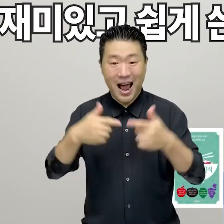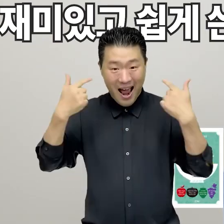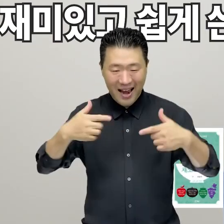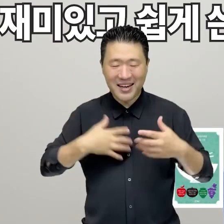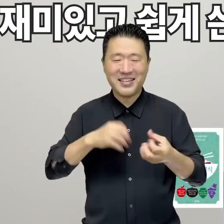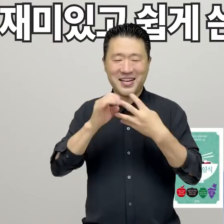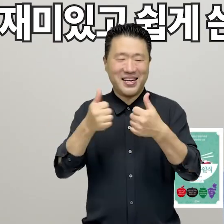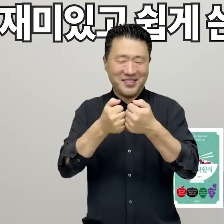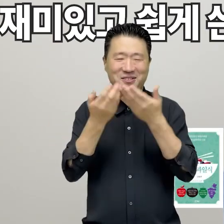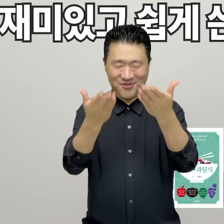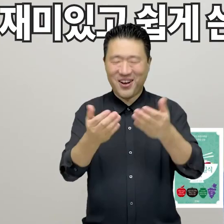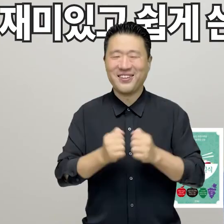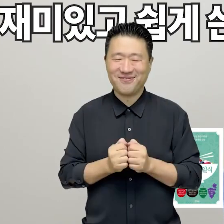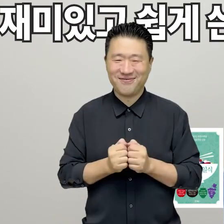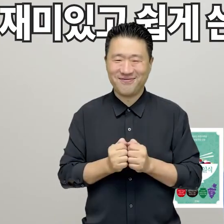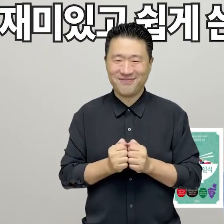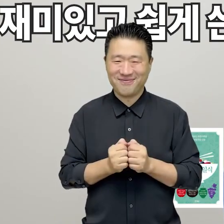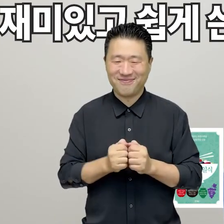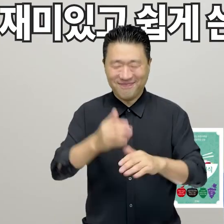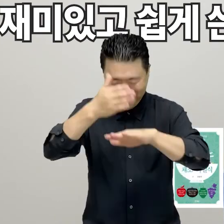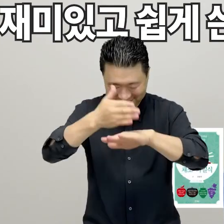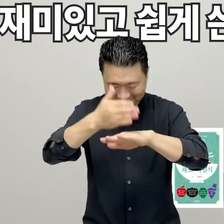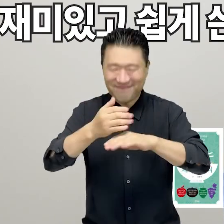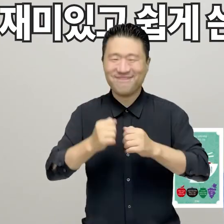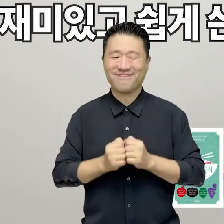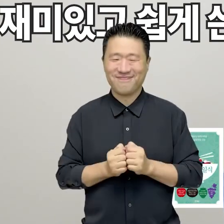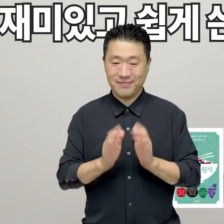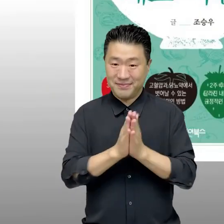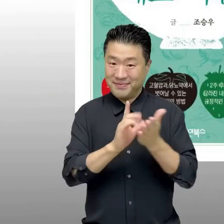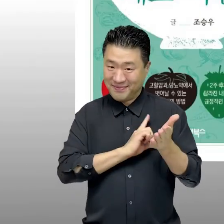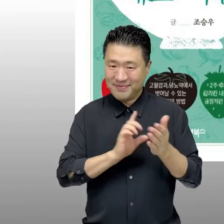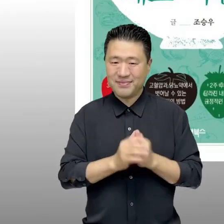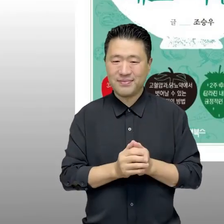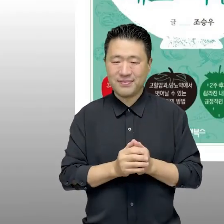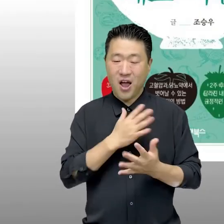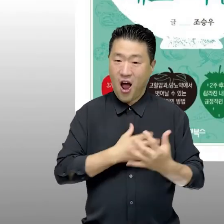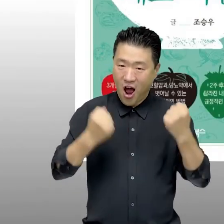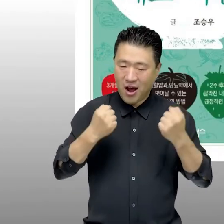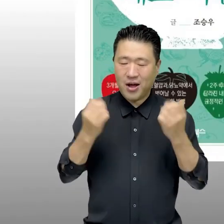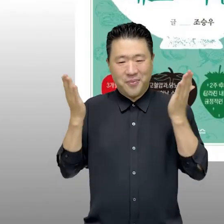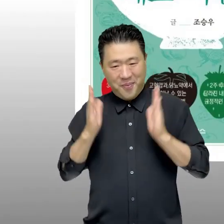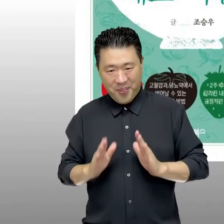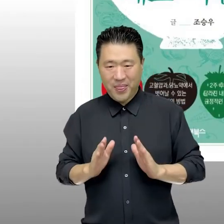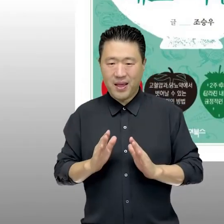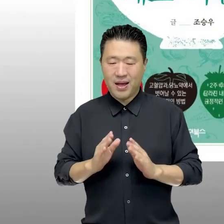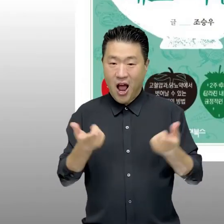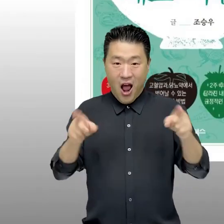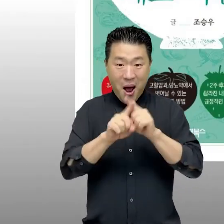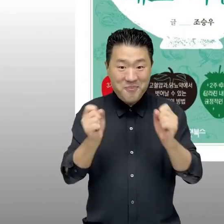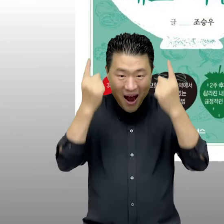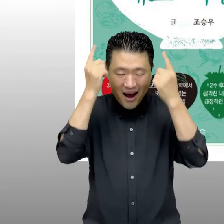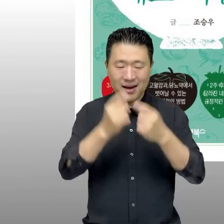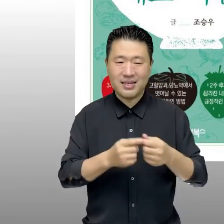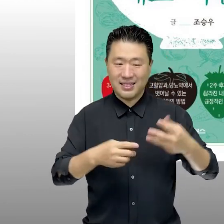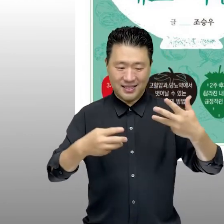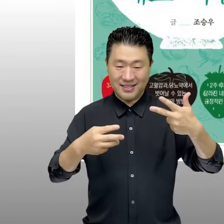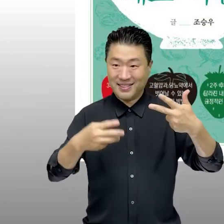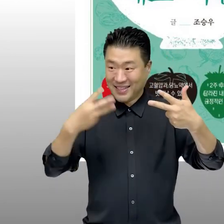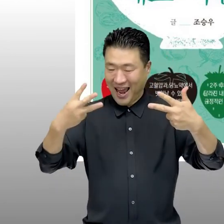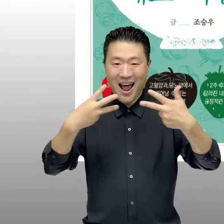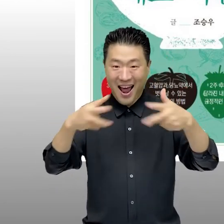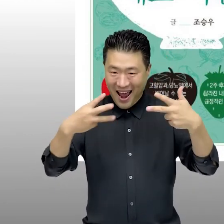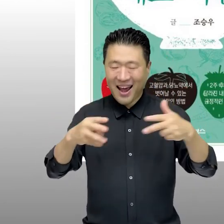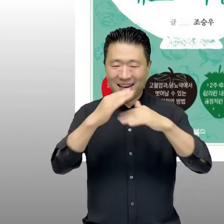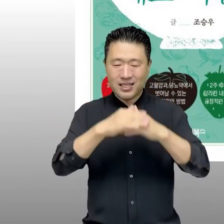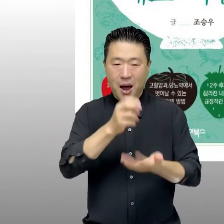주시면 언제든지 상담 도와드리겠습니다. 감사합니다. 도서명 건강과 다이어트를